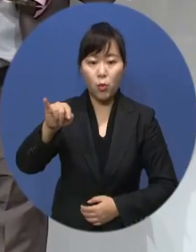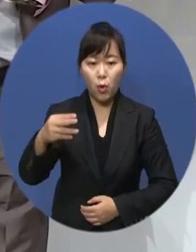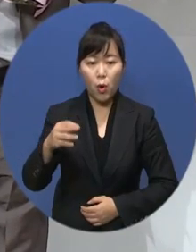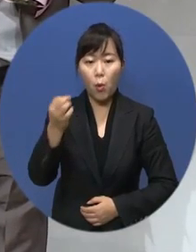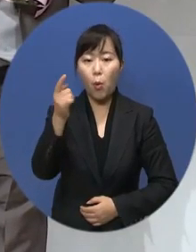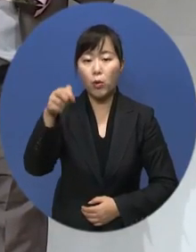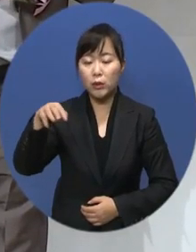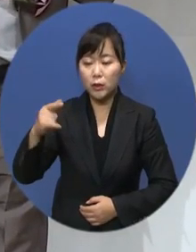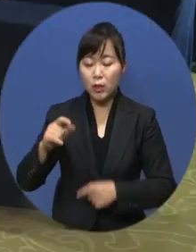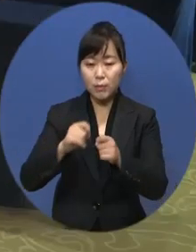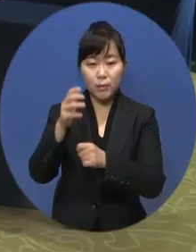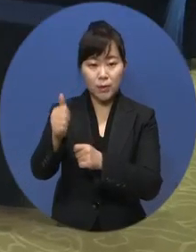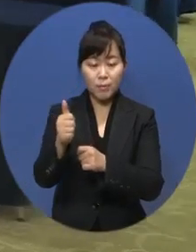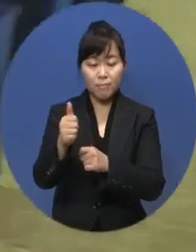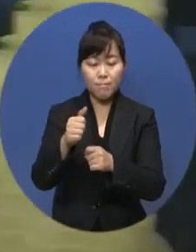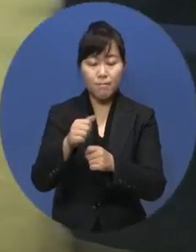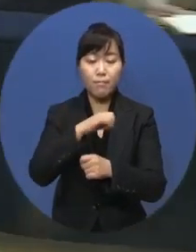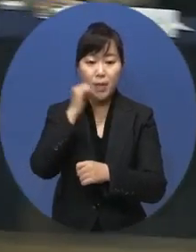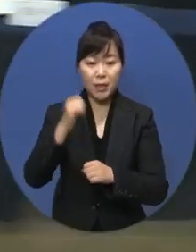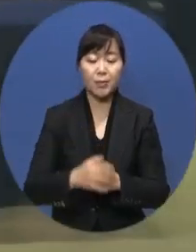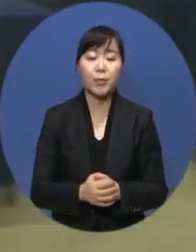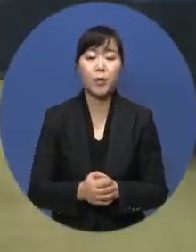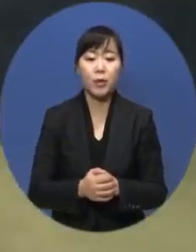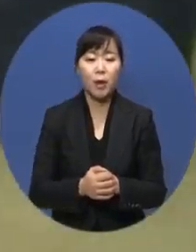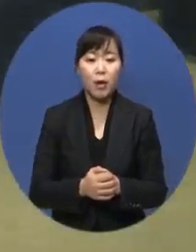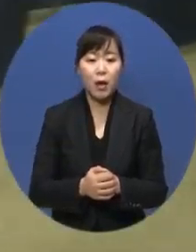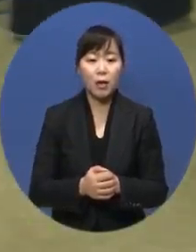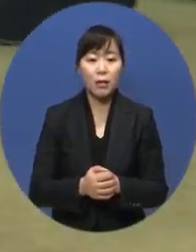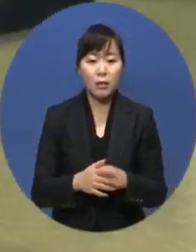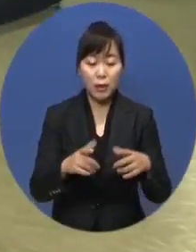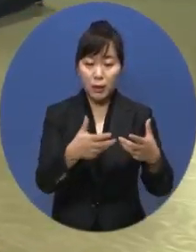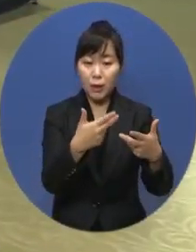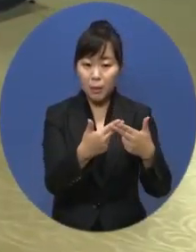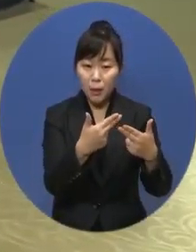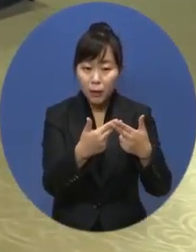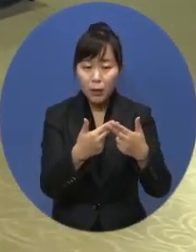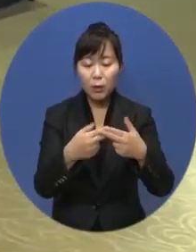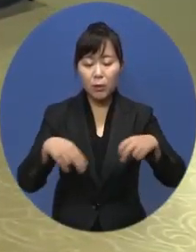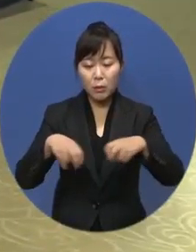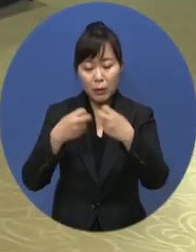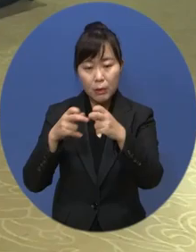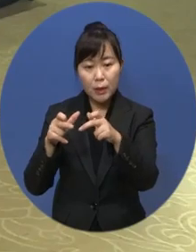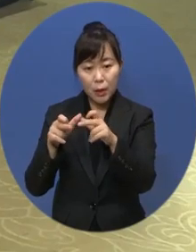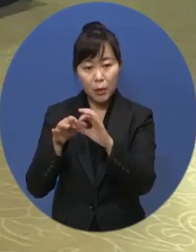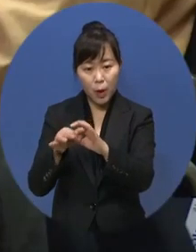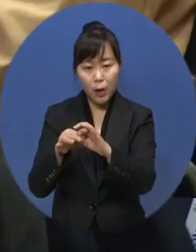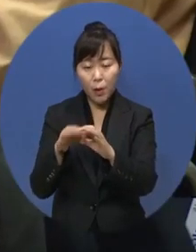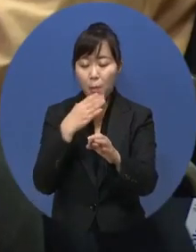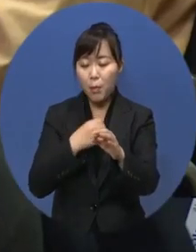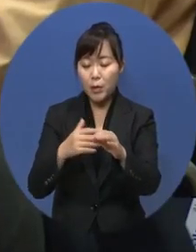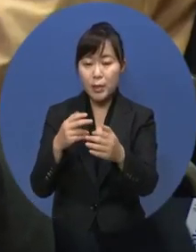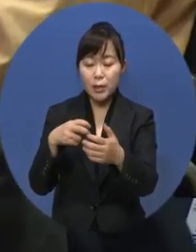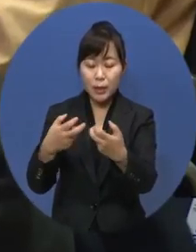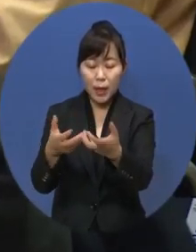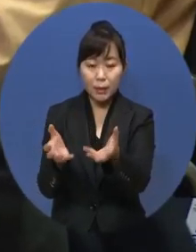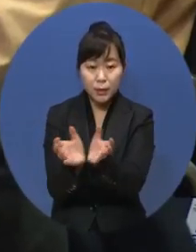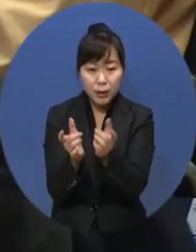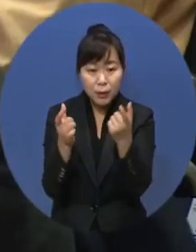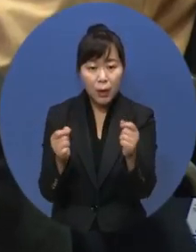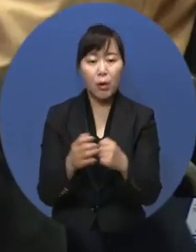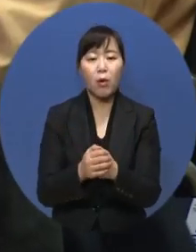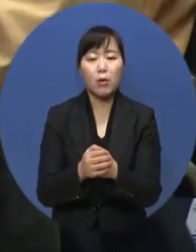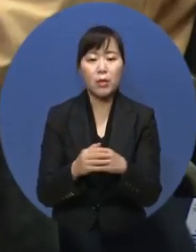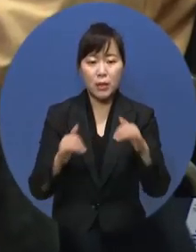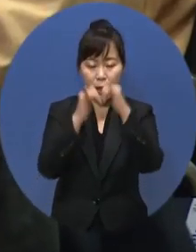선정됐습니다. 한편 한국교통장애인협회는 교통사고 장애인을 위한 복지단체로 교통사고